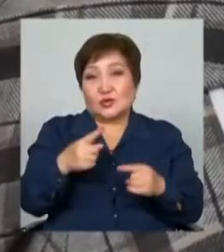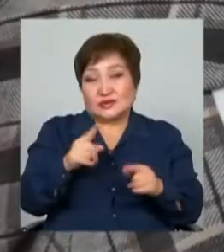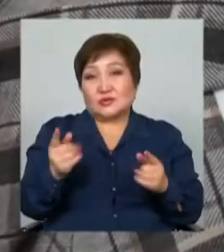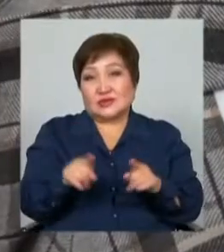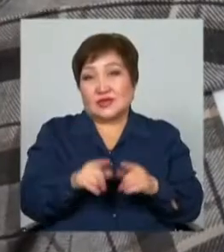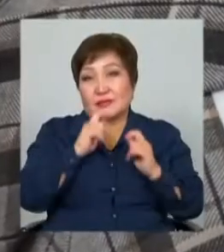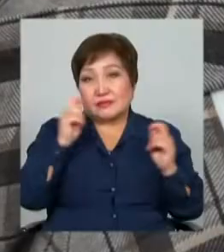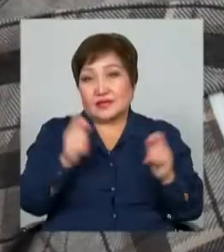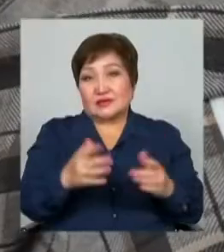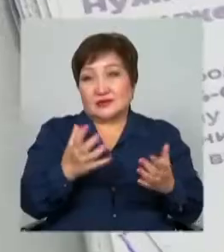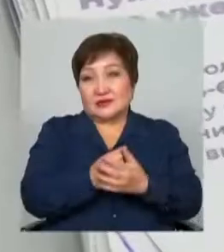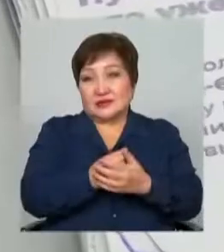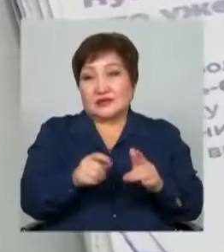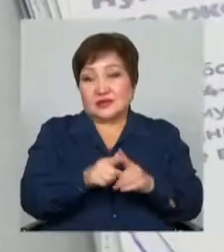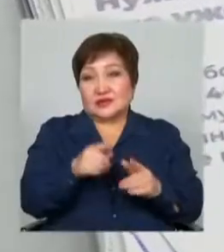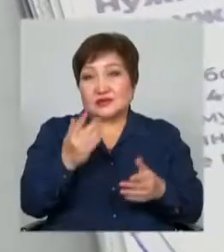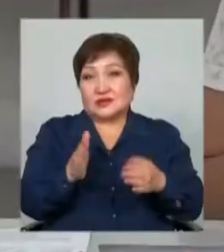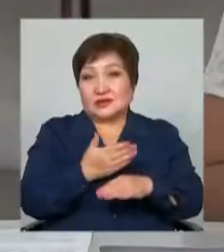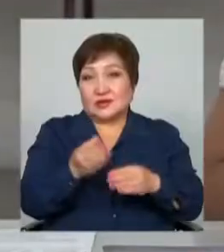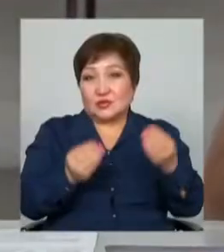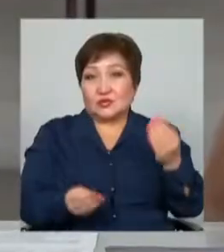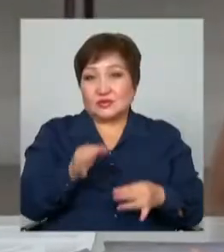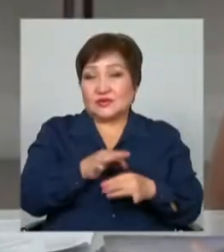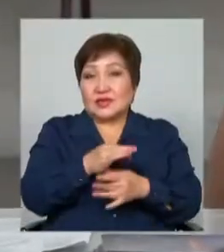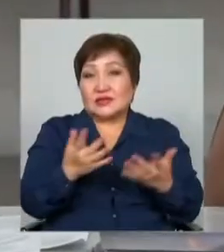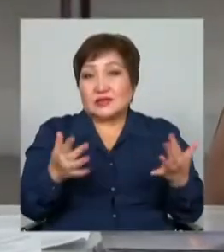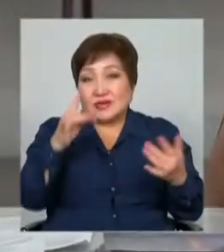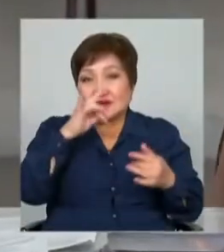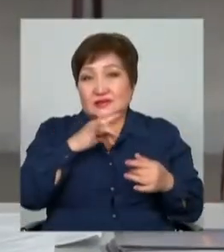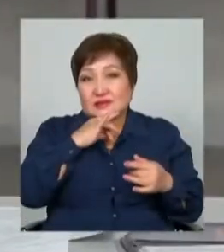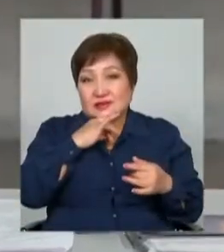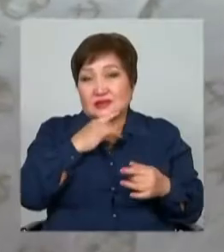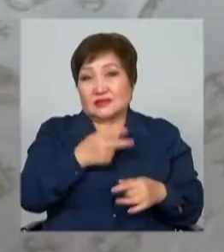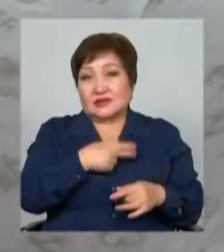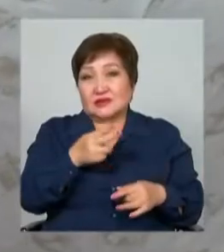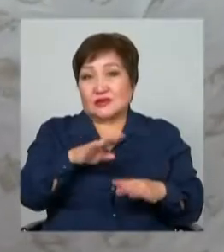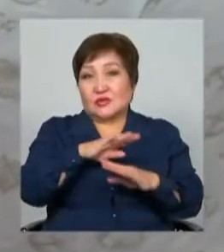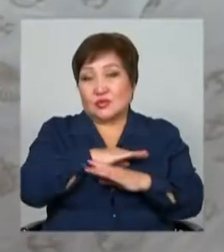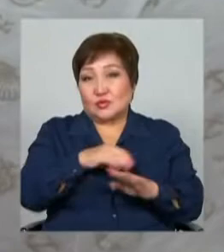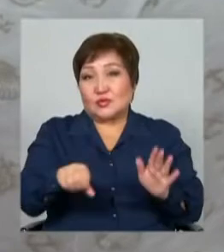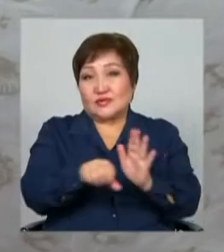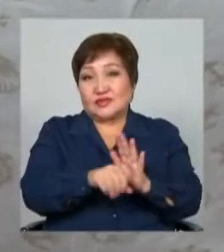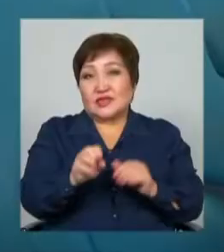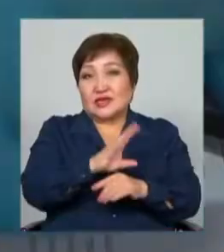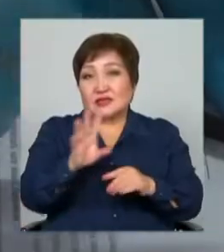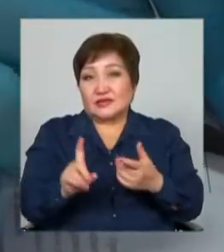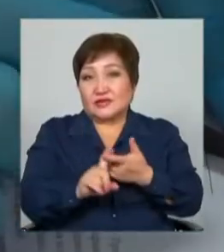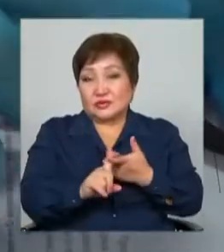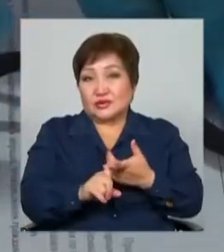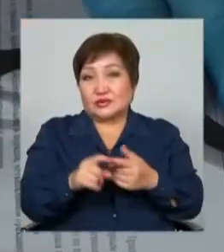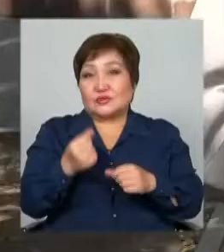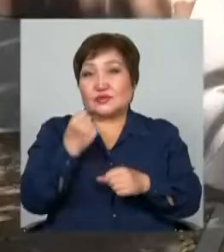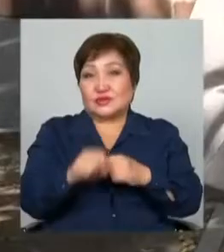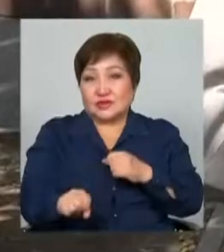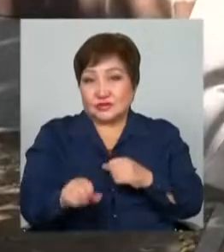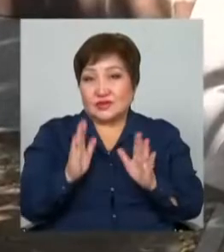екпе алғандар арасында да ойын өткізілді. Қаншама қазақстандықтың өмірін қиған коронавирусты жеңудің жолы вакцина екенін тек